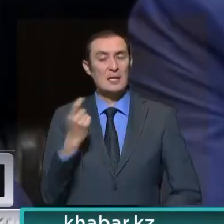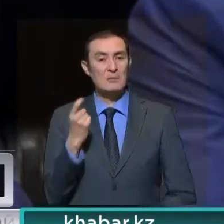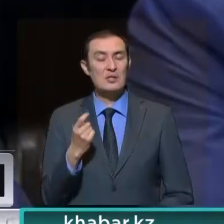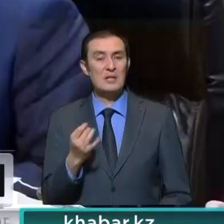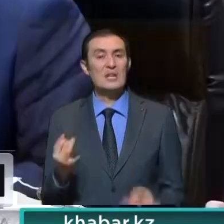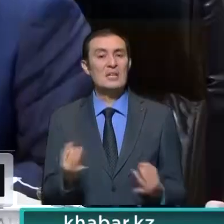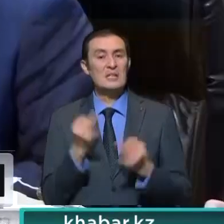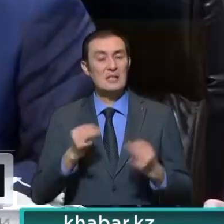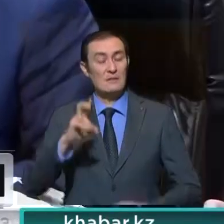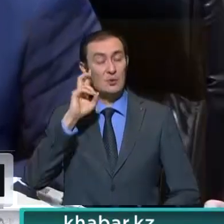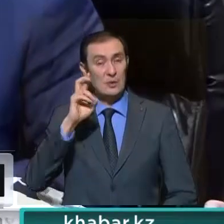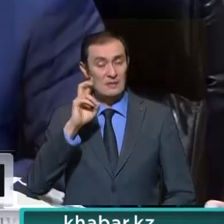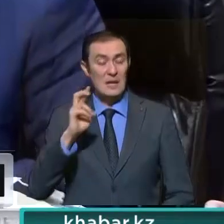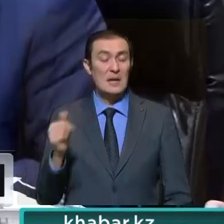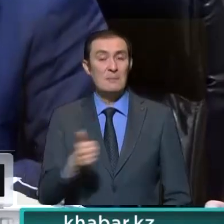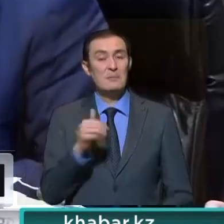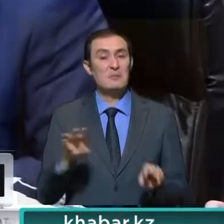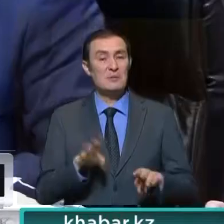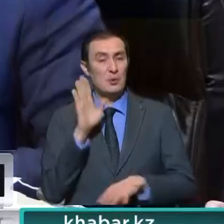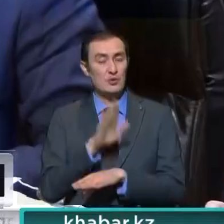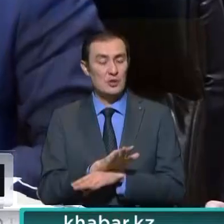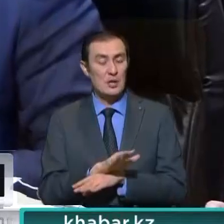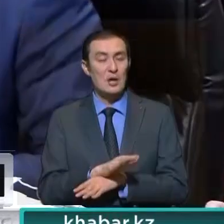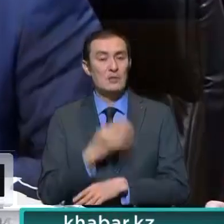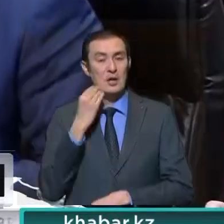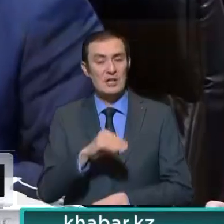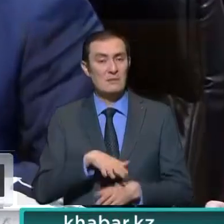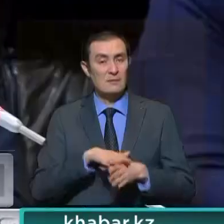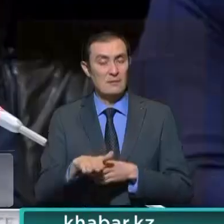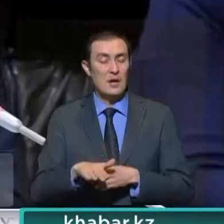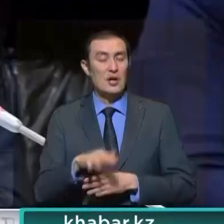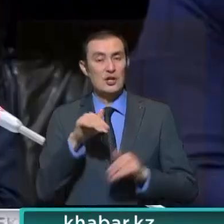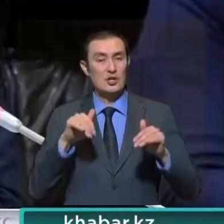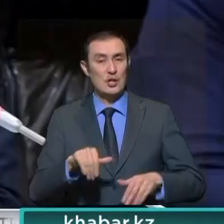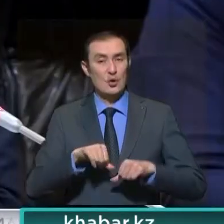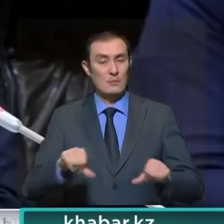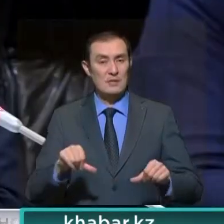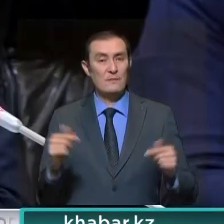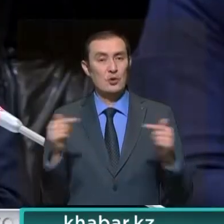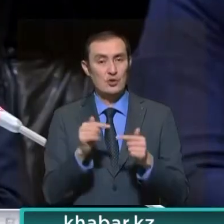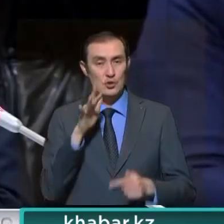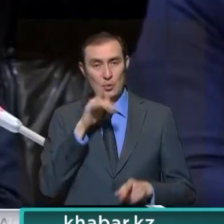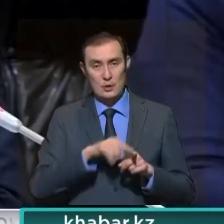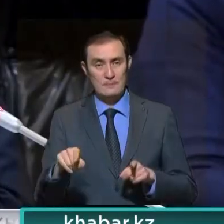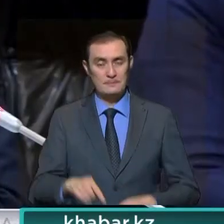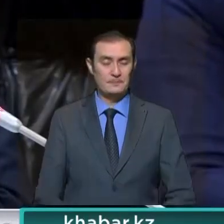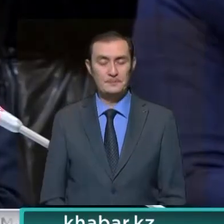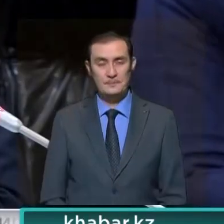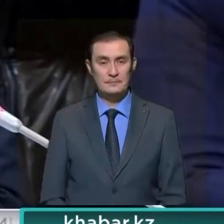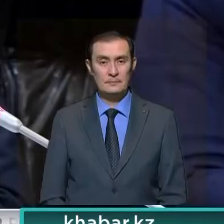интересов страны Премьер поручил обеспечить качественную проработку решений комиссии в отведенные сроки